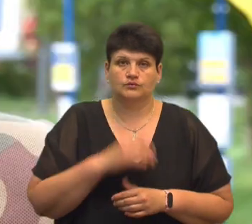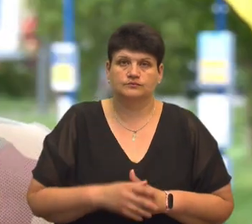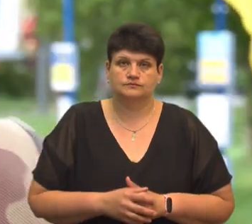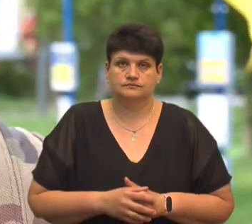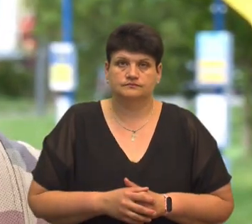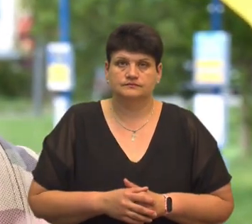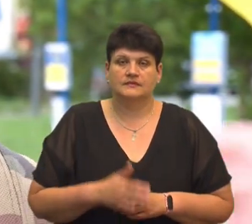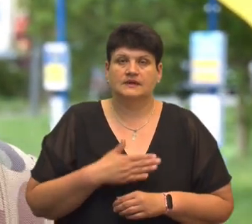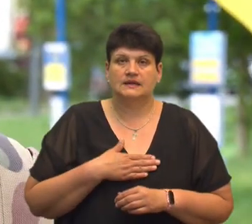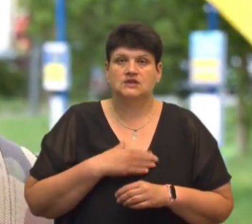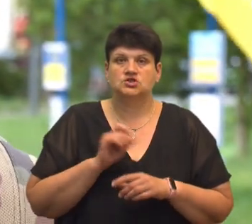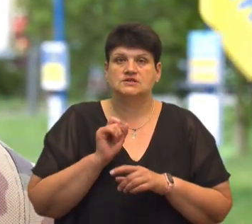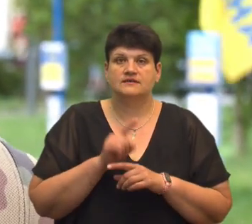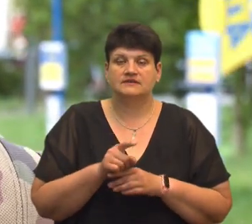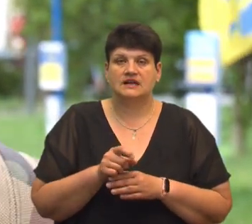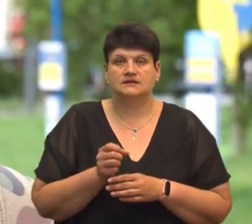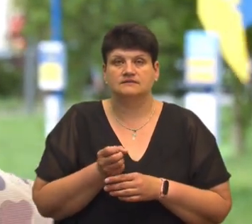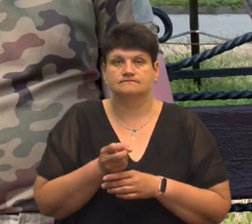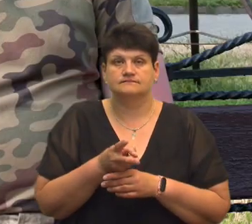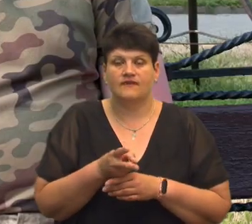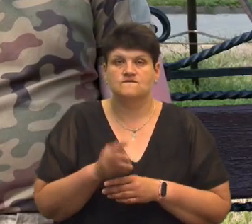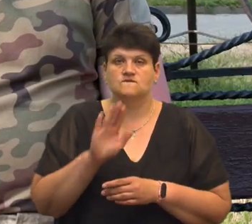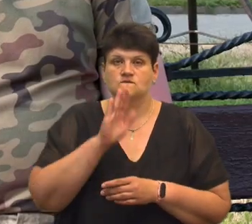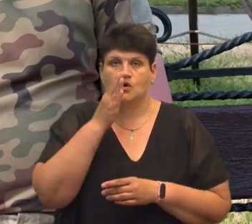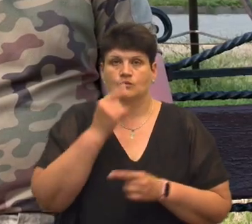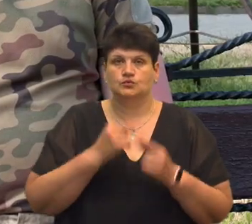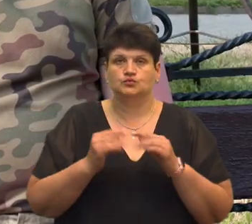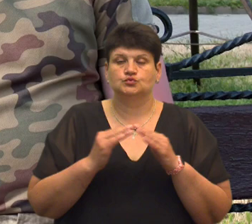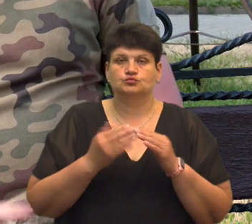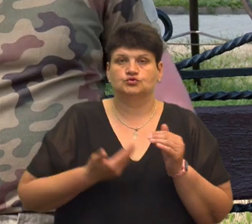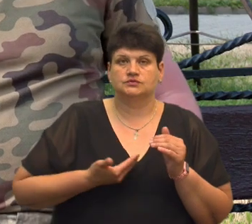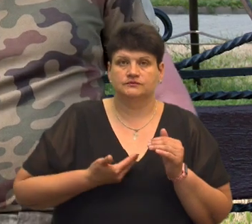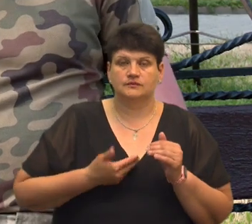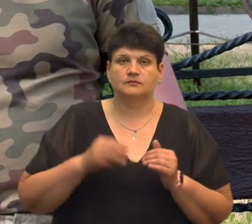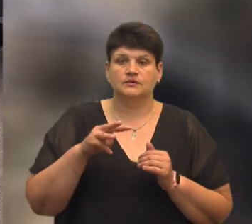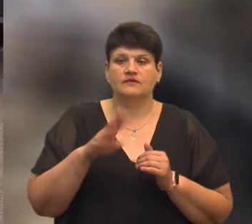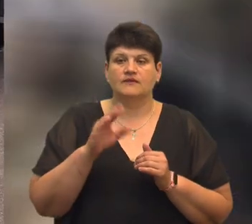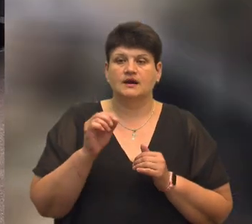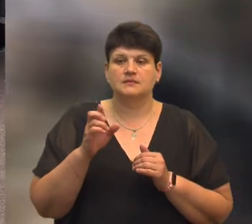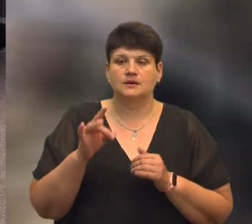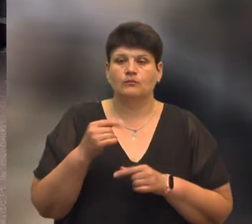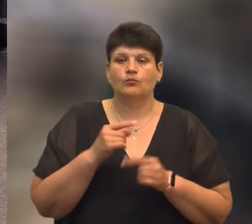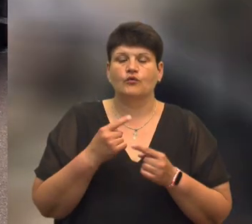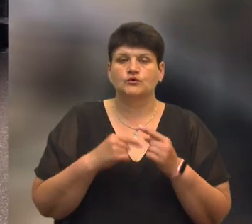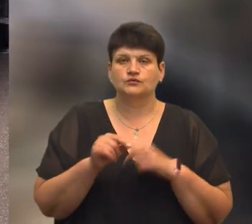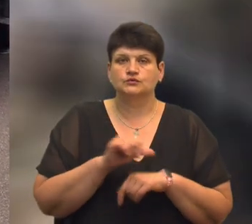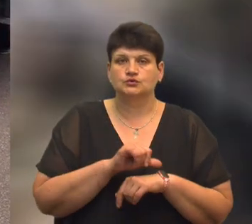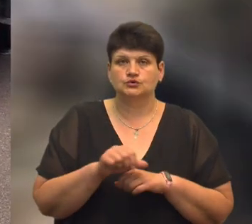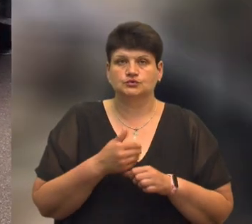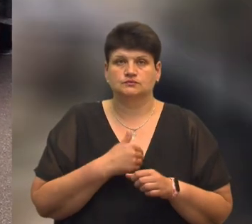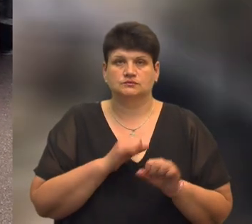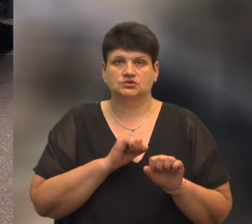Наше завдання – вибити ворога та повернутися додому живим. Військовослужбовець Микола Вайда повернувся з-за кордону, щоб захищати